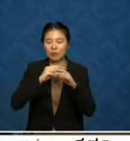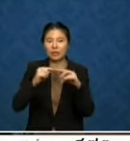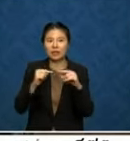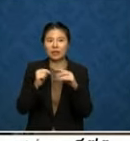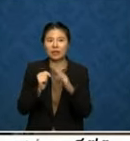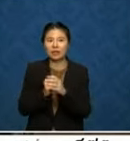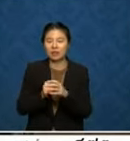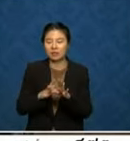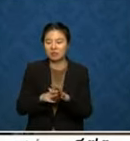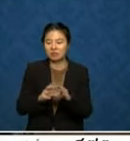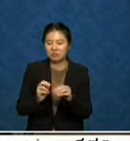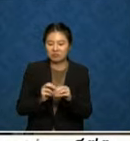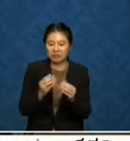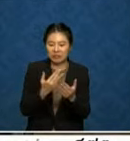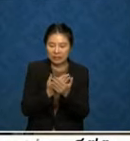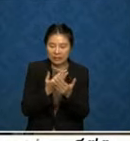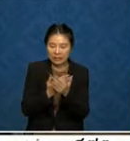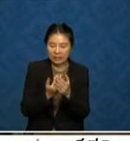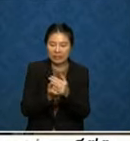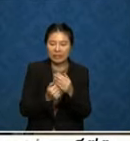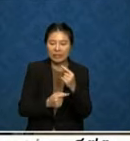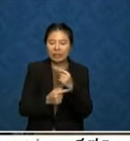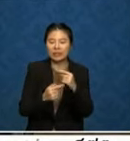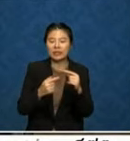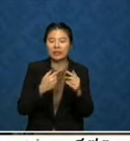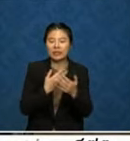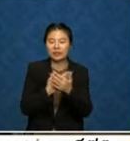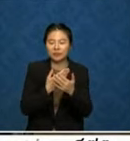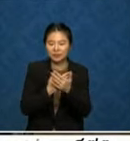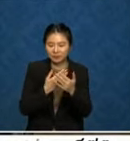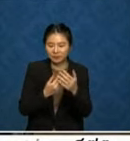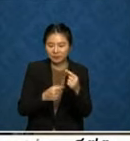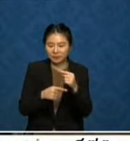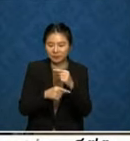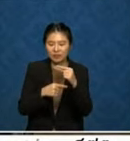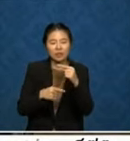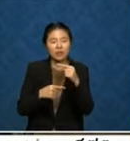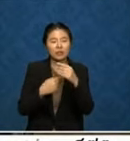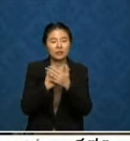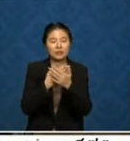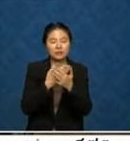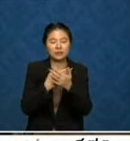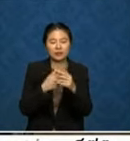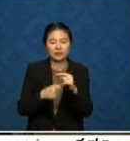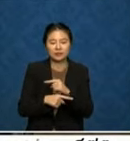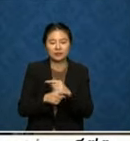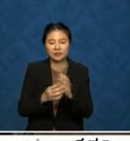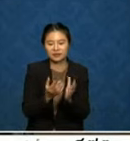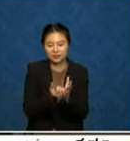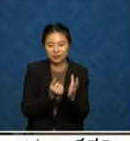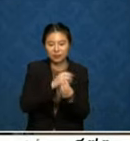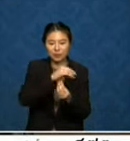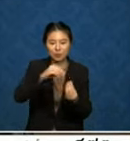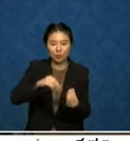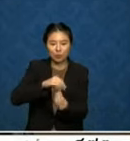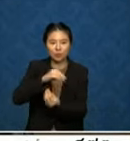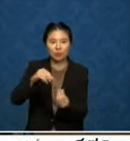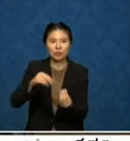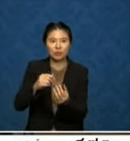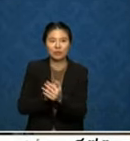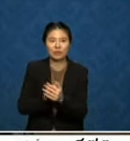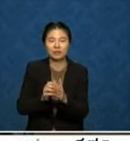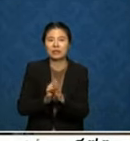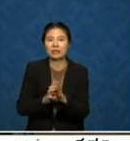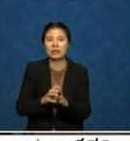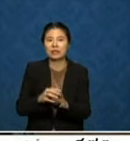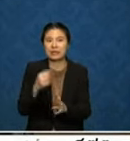อทระบุว่าเป็นแชร์ลูกโซ่ของสงฆ์อีสานค่ะท่านประธานมีผู้เสียหายส่วนใหญ่เนี่ยเป็นพระสงฆ์เกือบทั้งหม